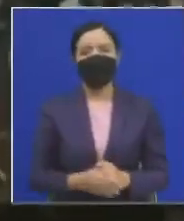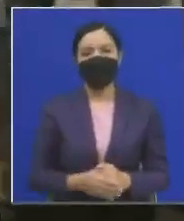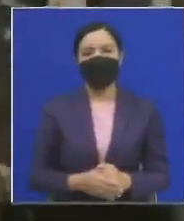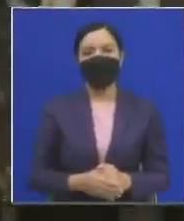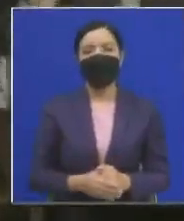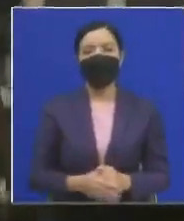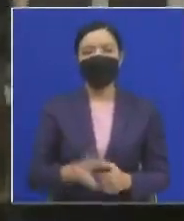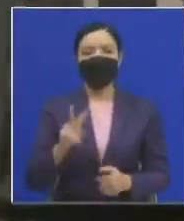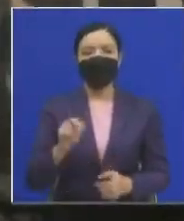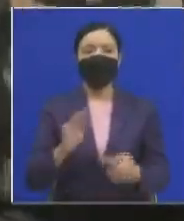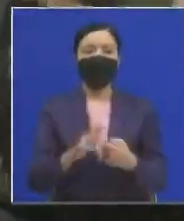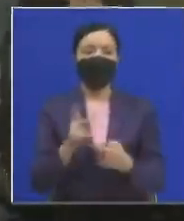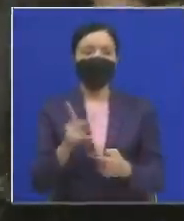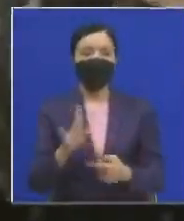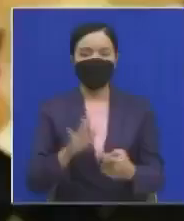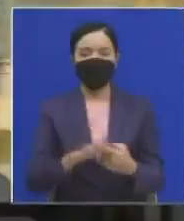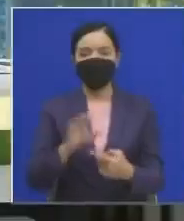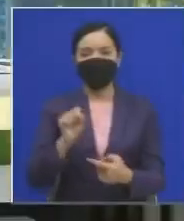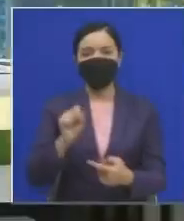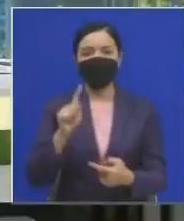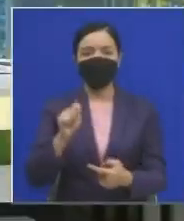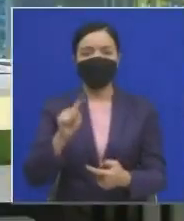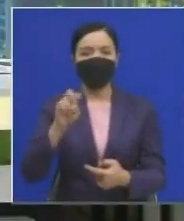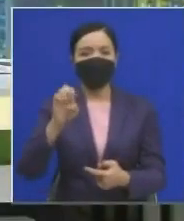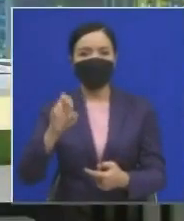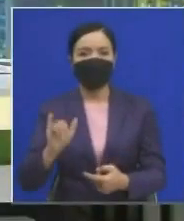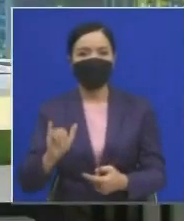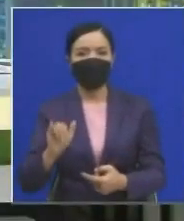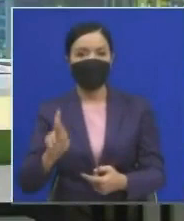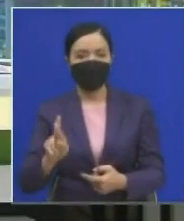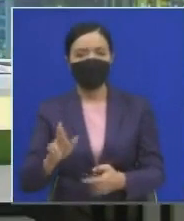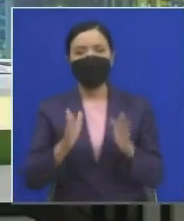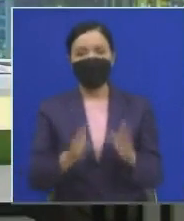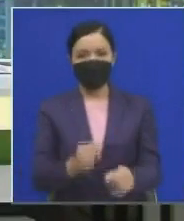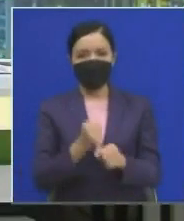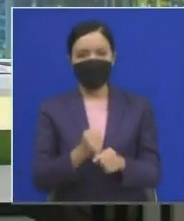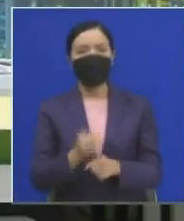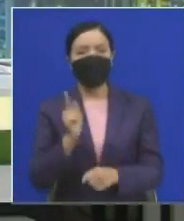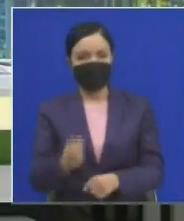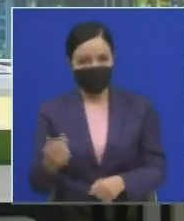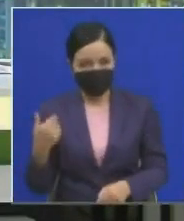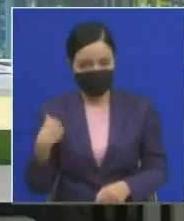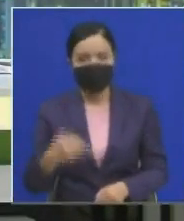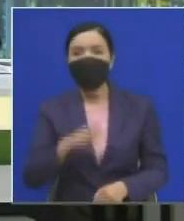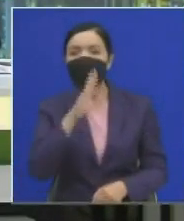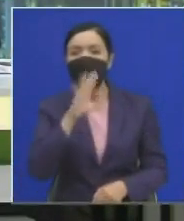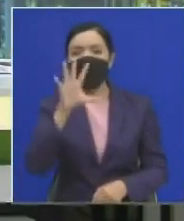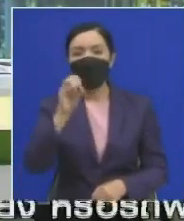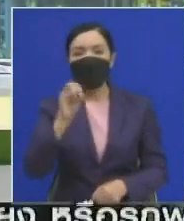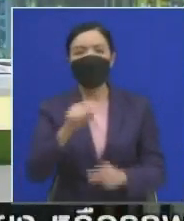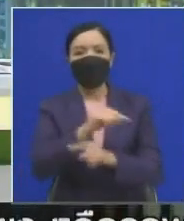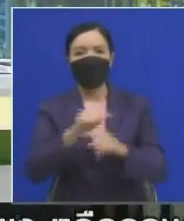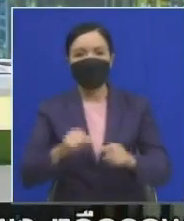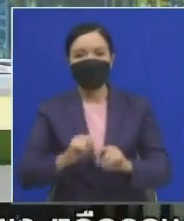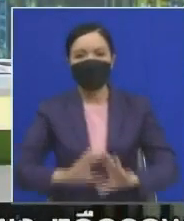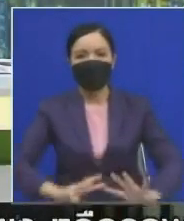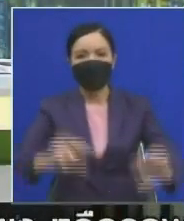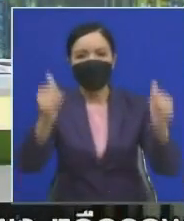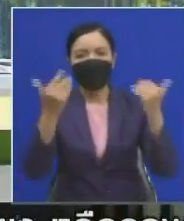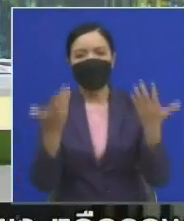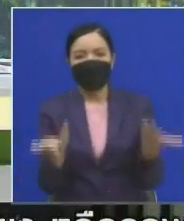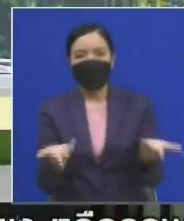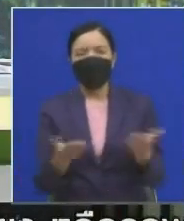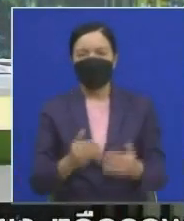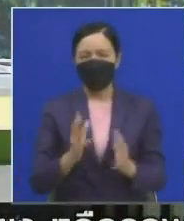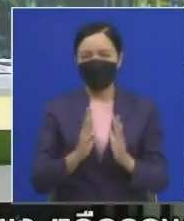าตกใจมากนะคือคนต้มีคนทำงานและถาเกดหายไป 50%เปคือเครื่องหนึง เย